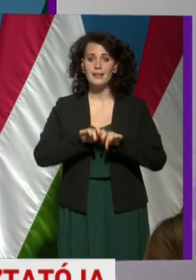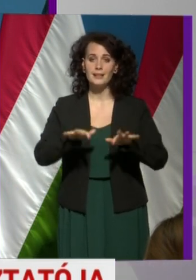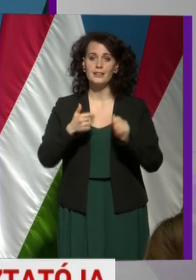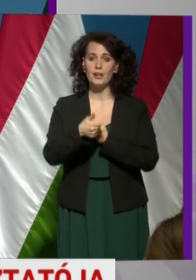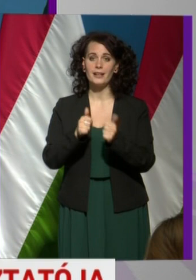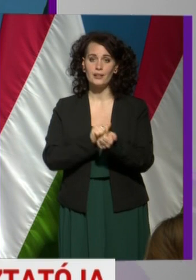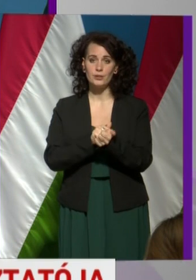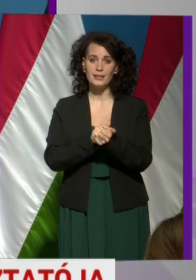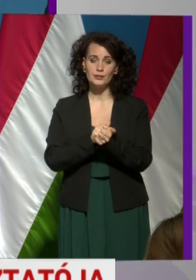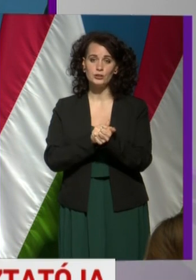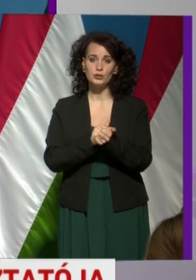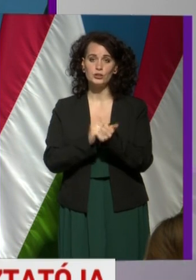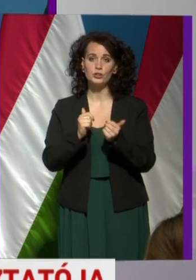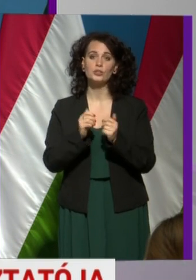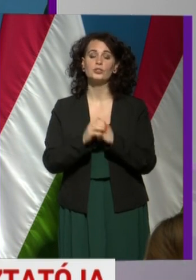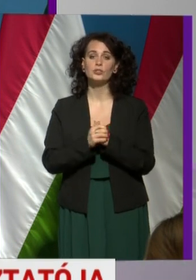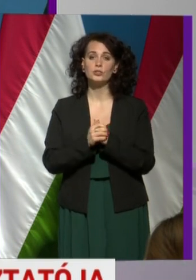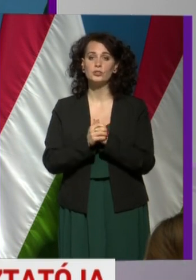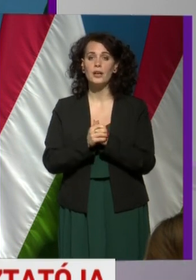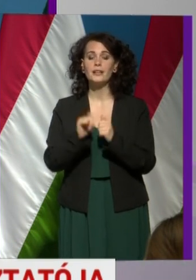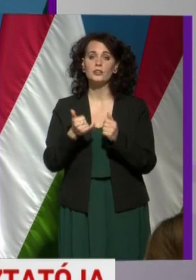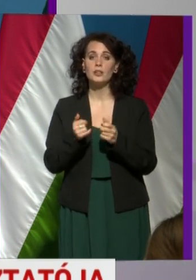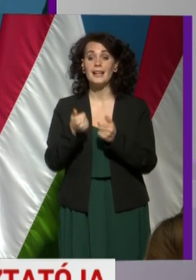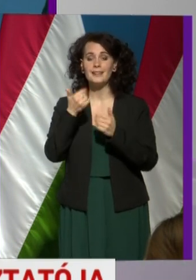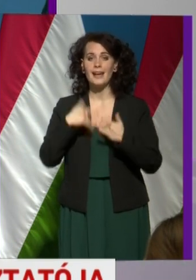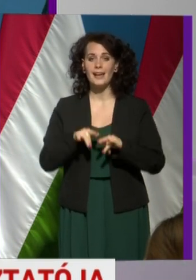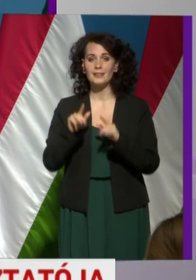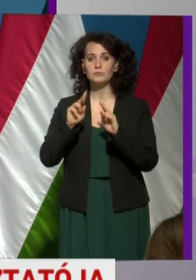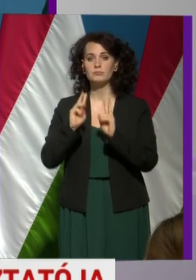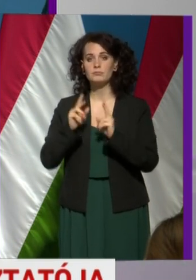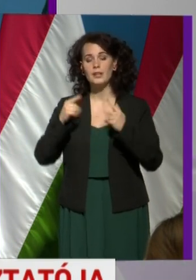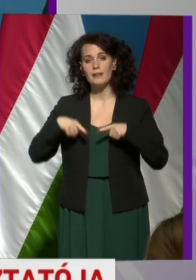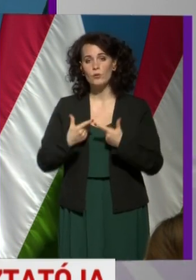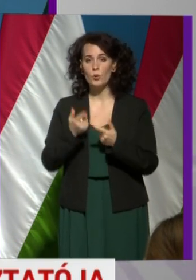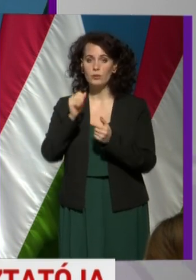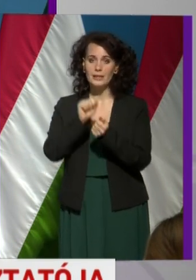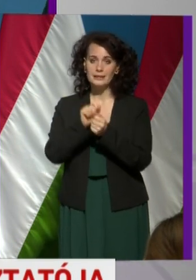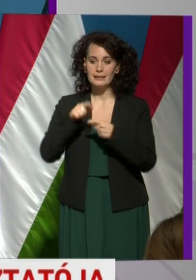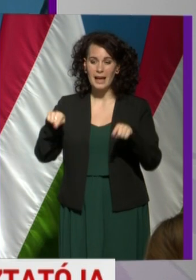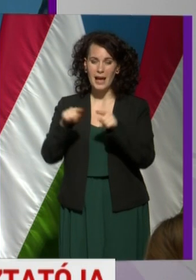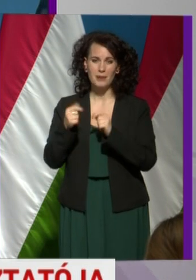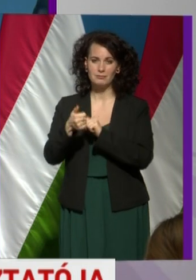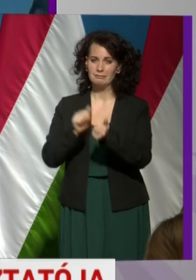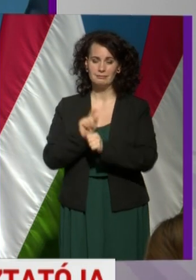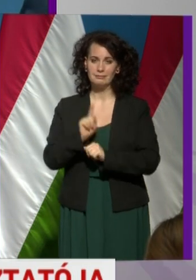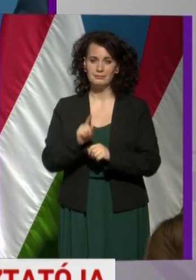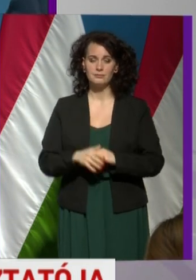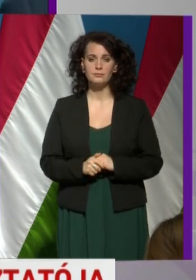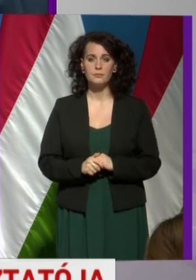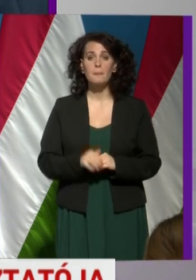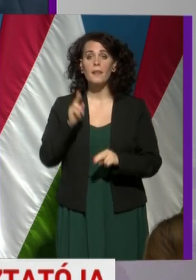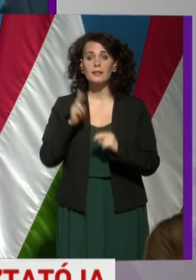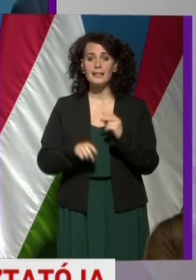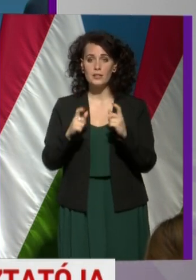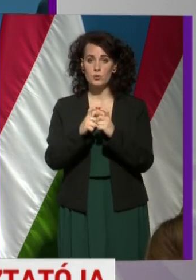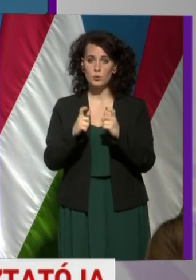nagyobb létszámú ember együttlétének a megelőzésének. A kész okmányokat